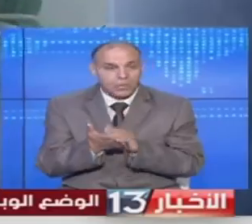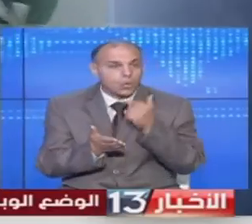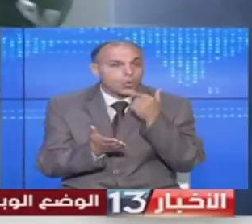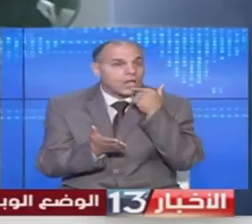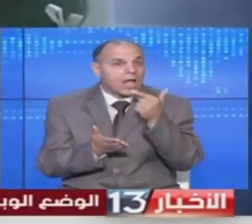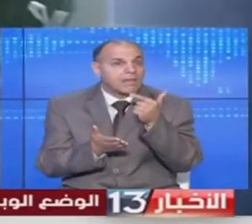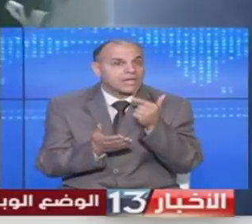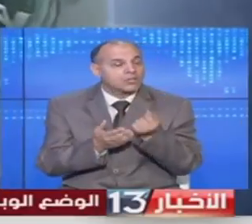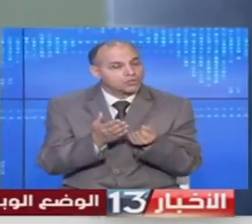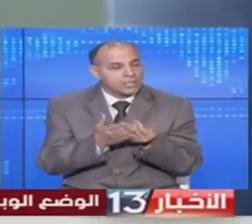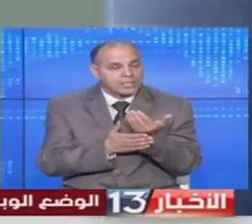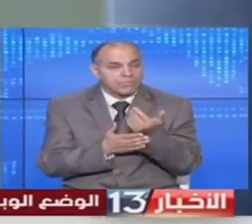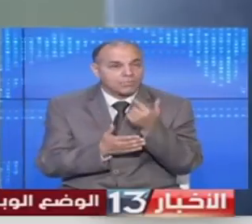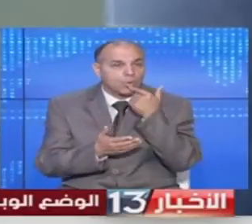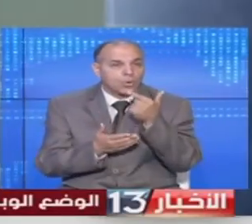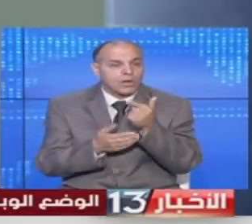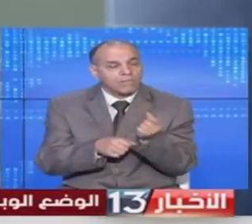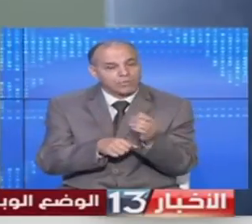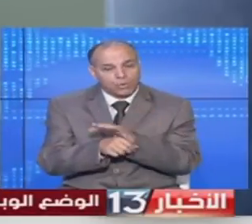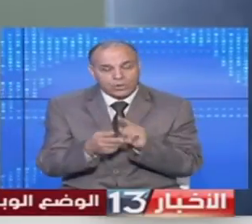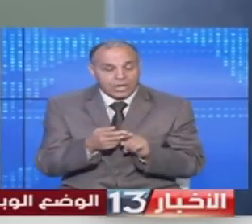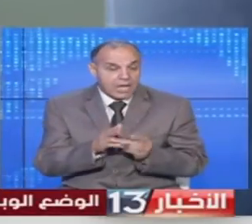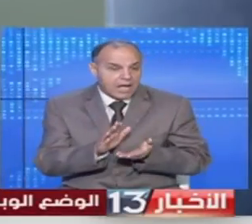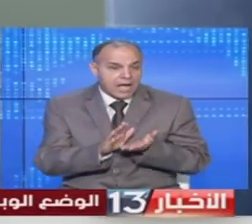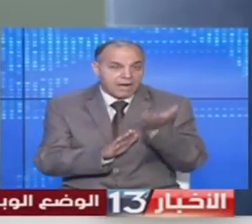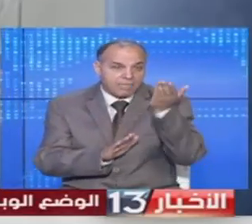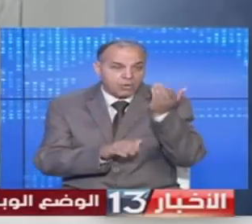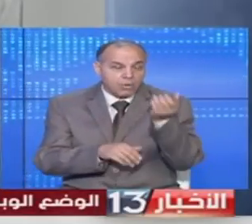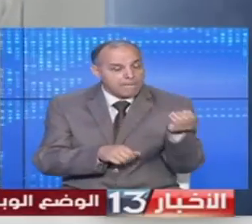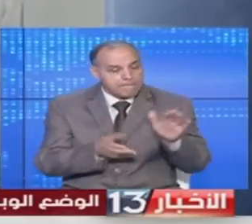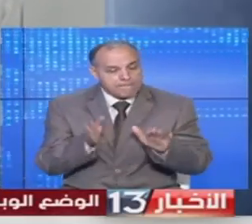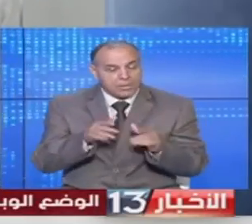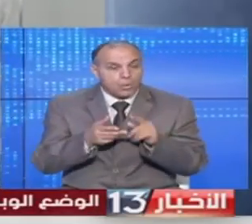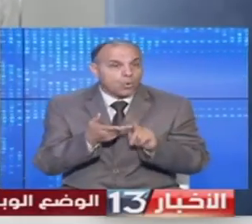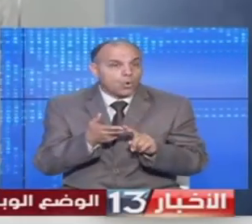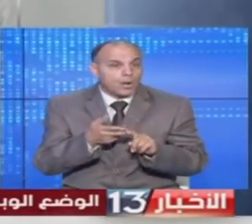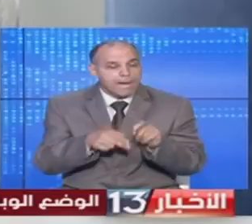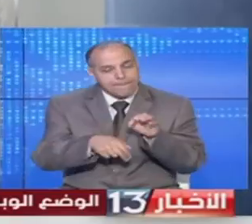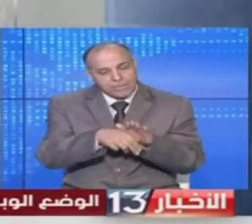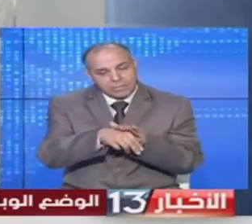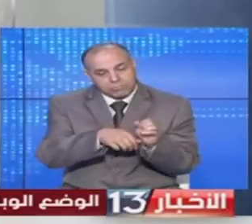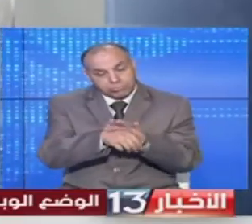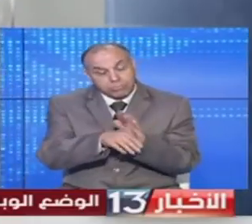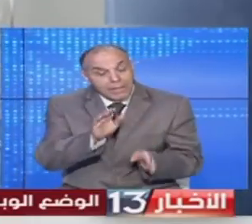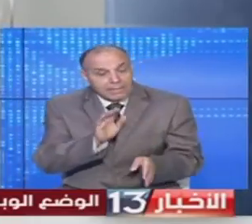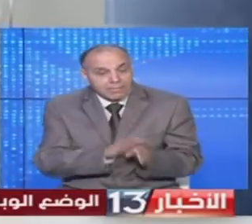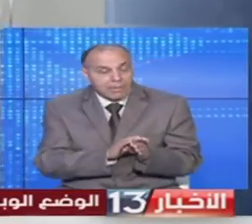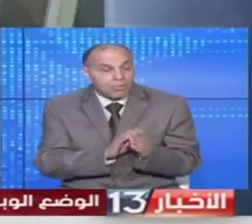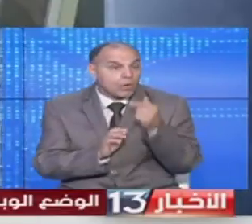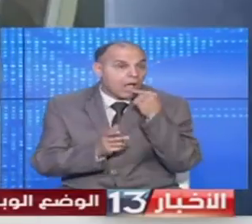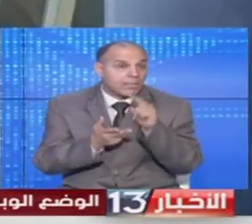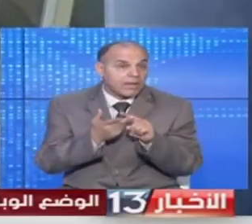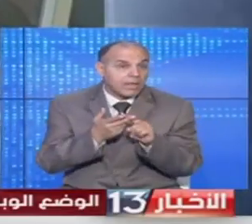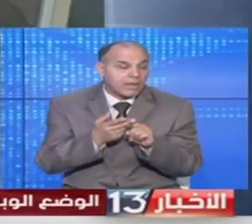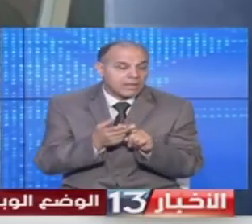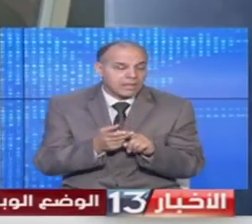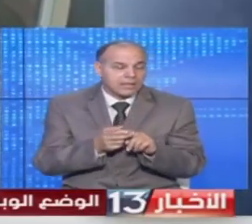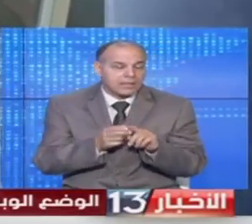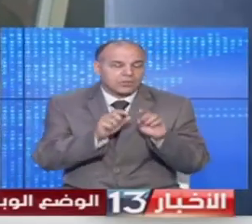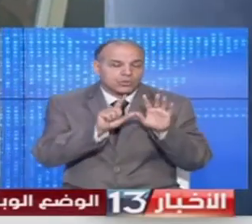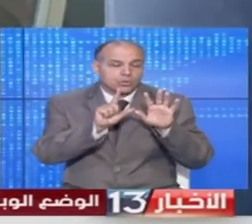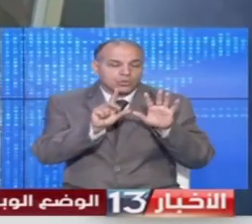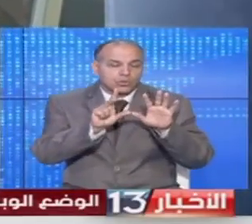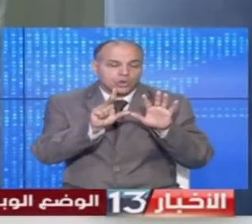وفاه جديده بفيروس كورونا ليرتفع عدد الوفيات بسبب الوباء منذ ظهوره في الجهه الى سبع وثلاثين